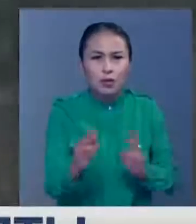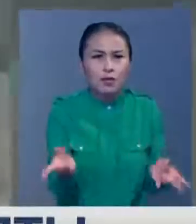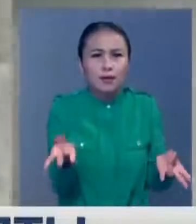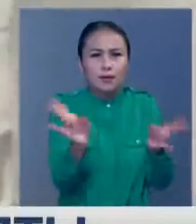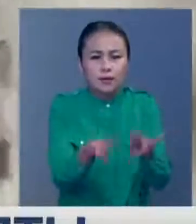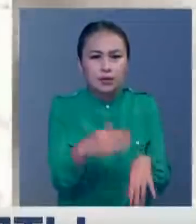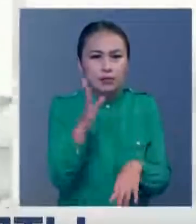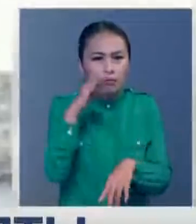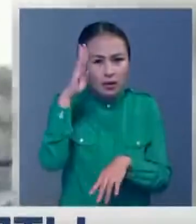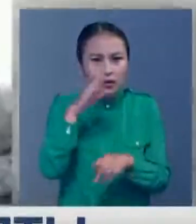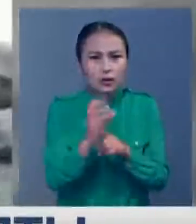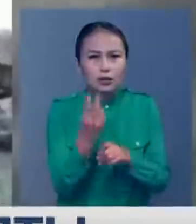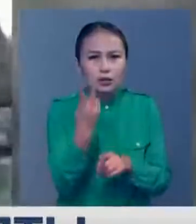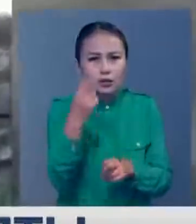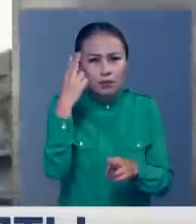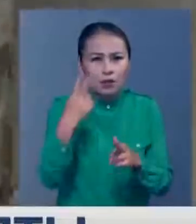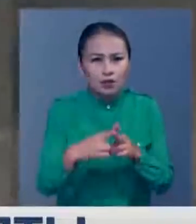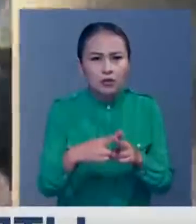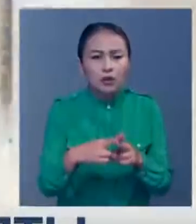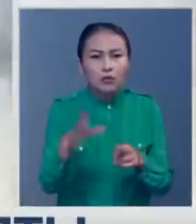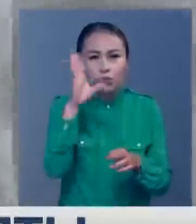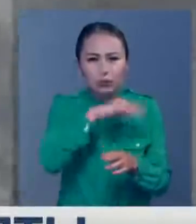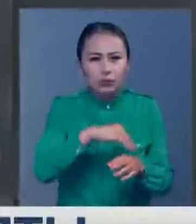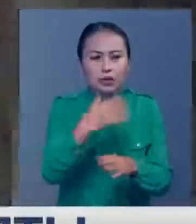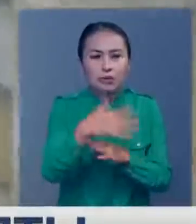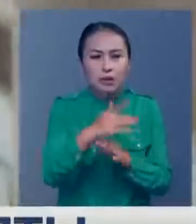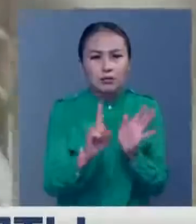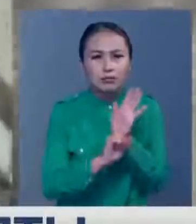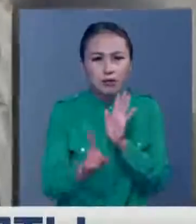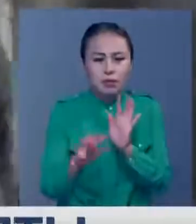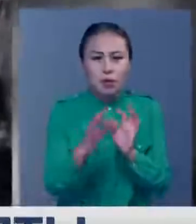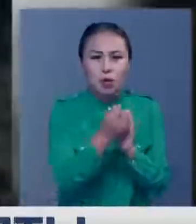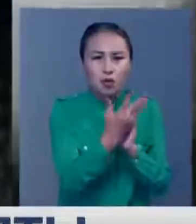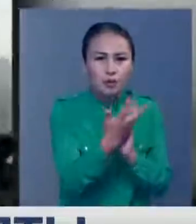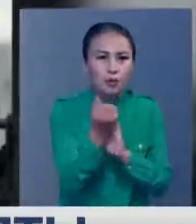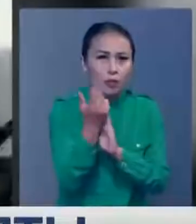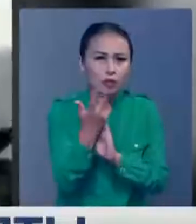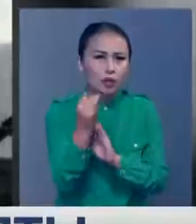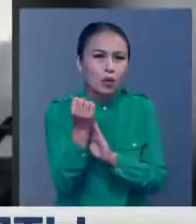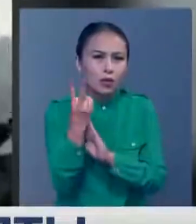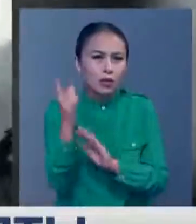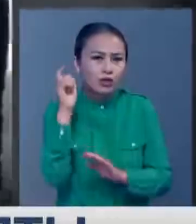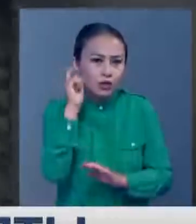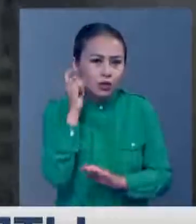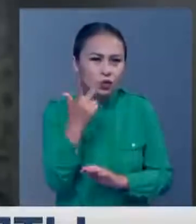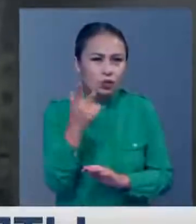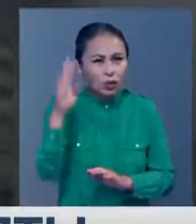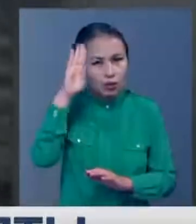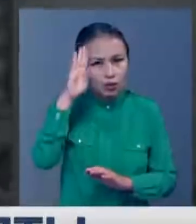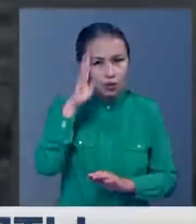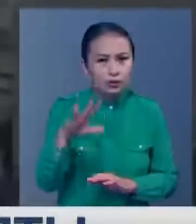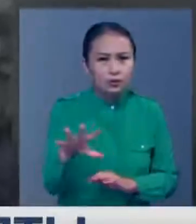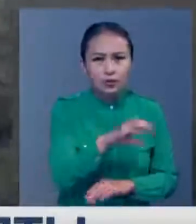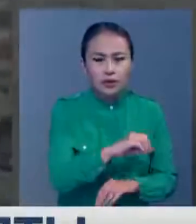екен, олардың ата-анасы мен тағы 2 бауыры сыртқа дер кезінде шығып үлгеріпті. Ал 15, 13 және 12 жасар 3 жылдың